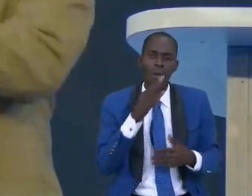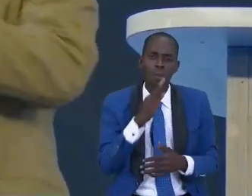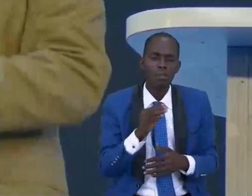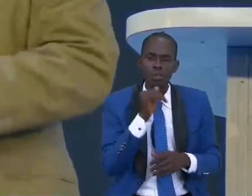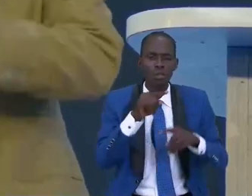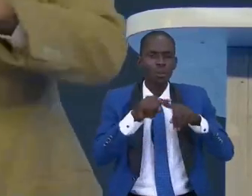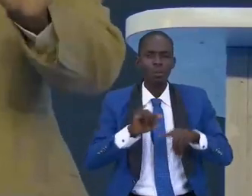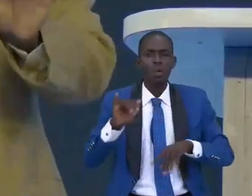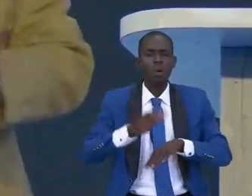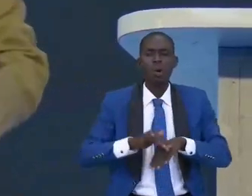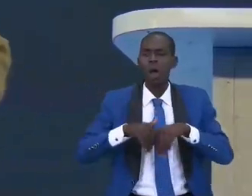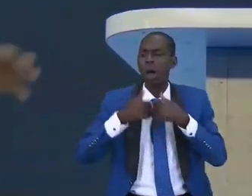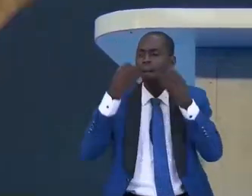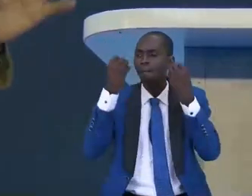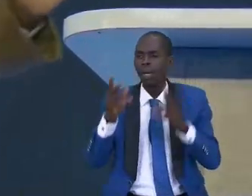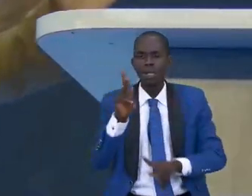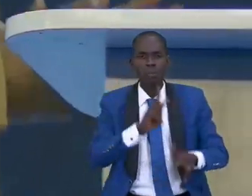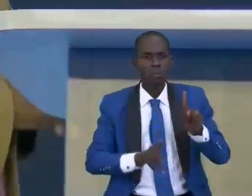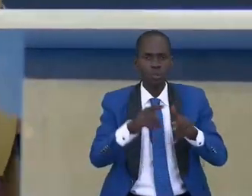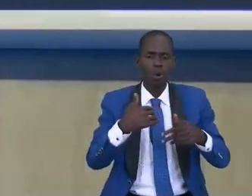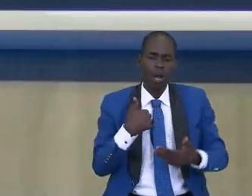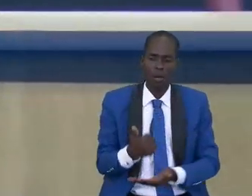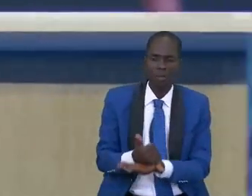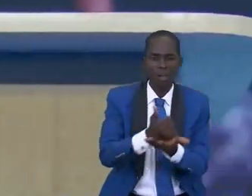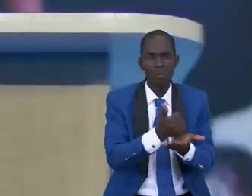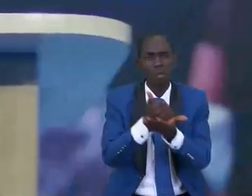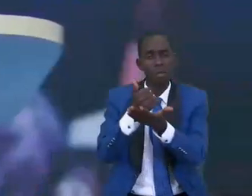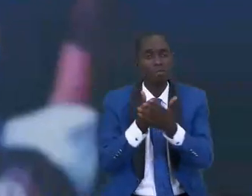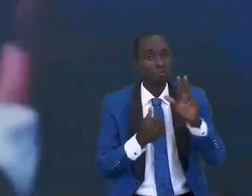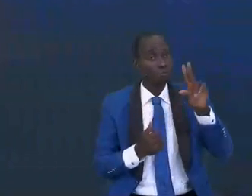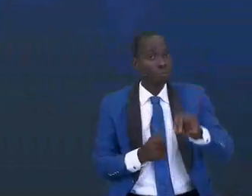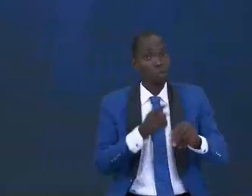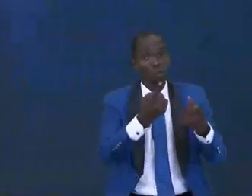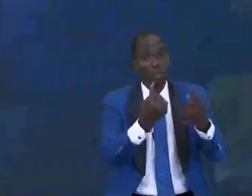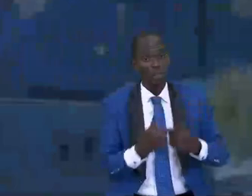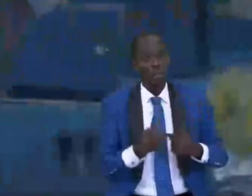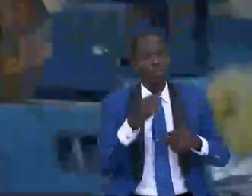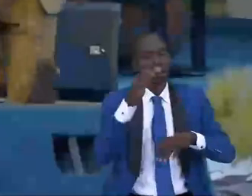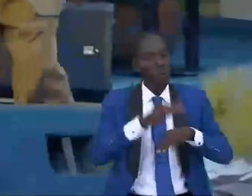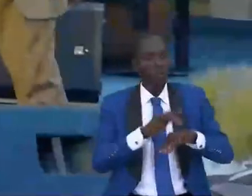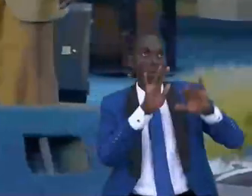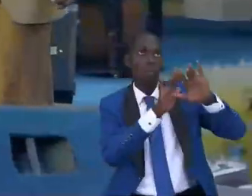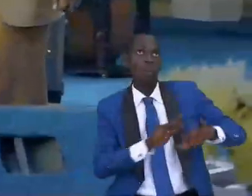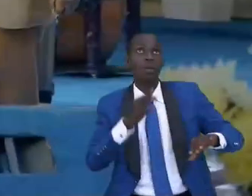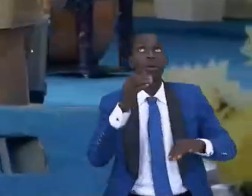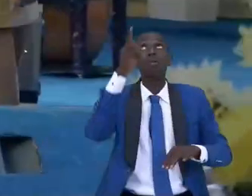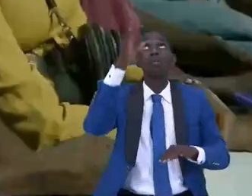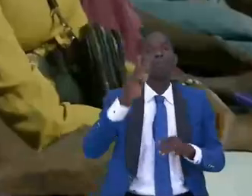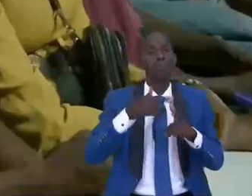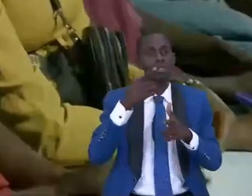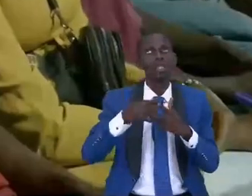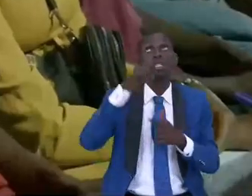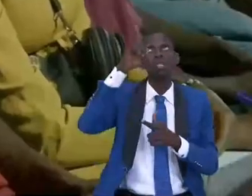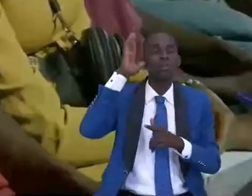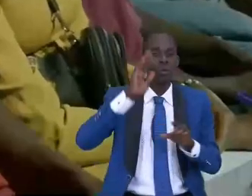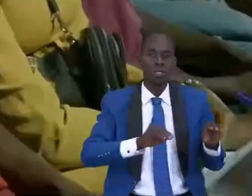j'ai aidé beaucoup de personnes. Non. Tu viens pour la miséricorde de Dieu. Le Seigneur va